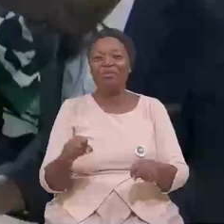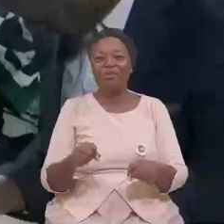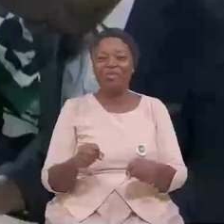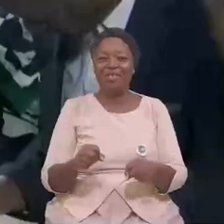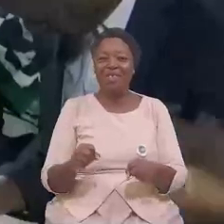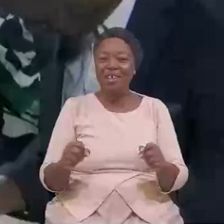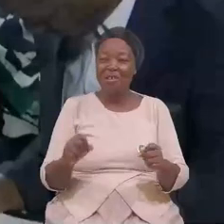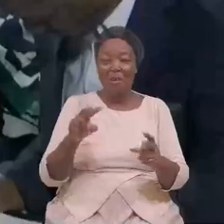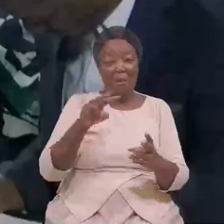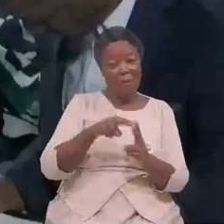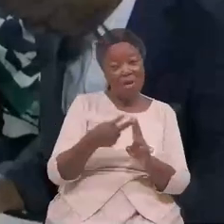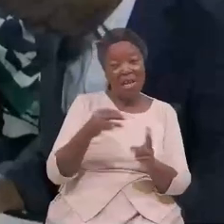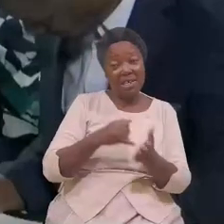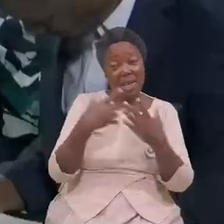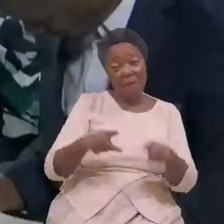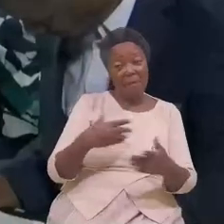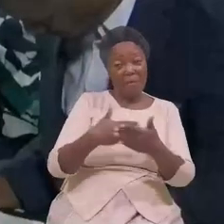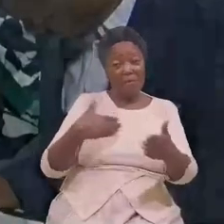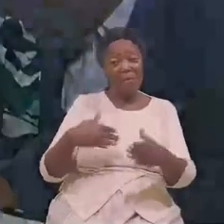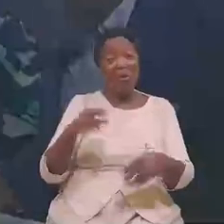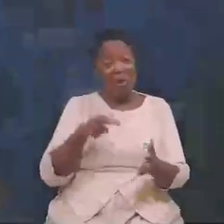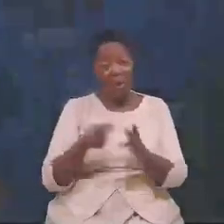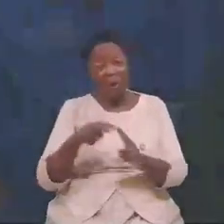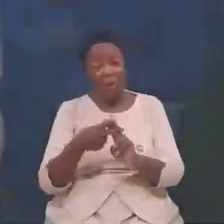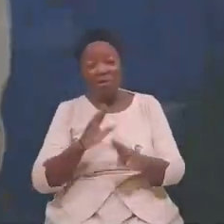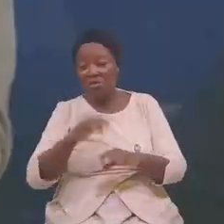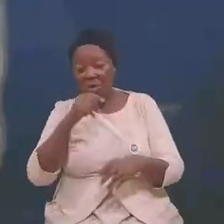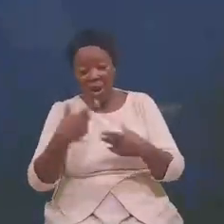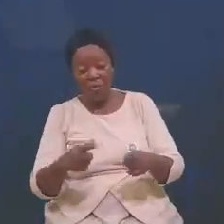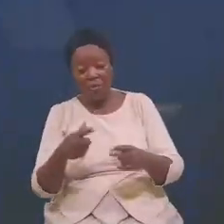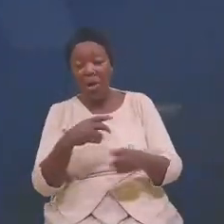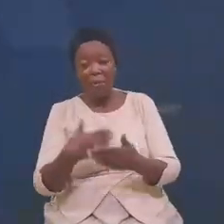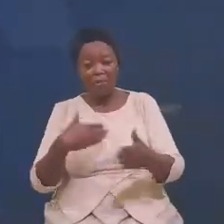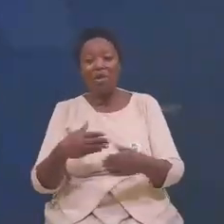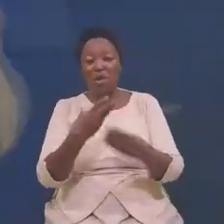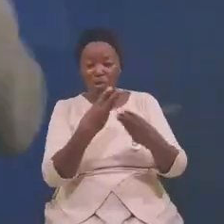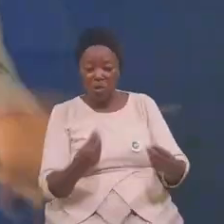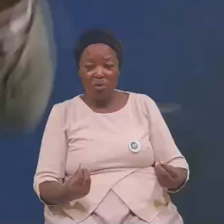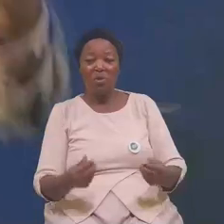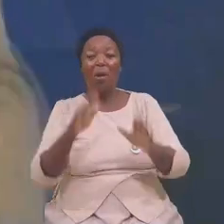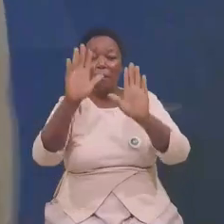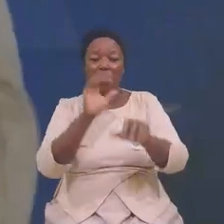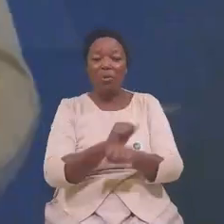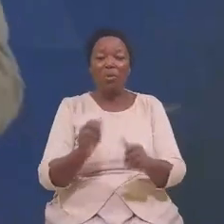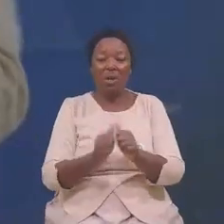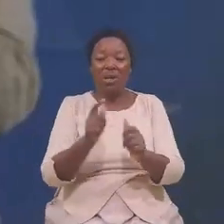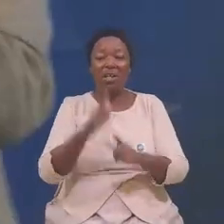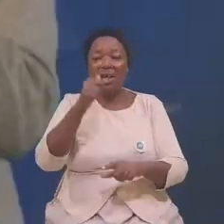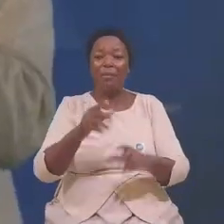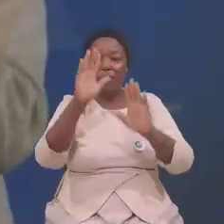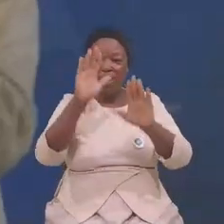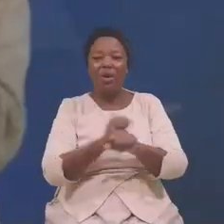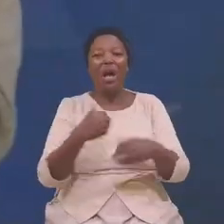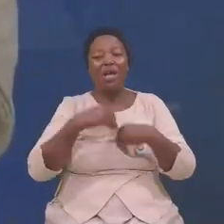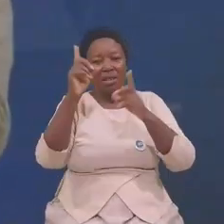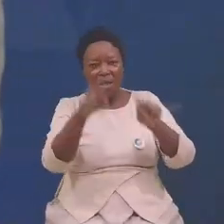que cela ait lieu par le passé ou pas, la solution, les miracles, les plus grands miracles sont venus aujourd'hui pour